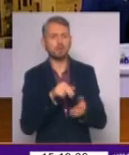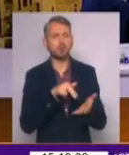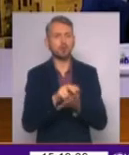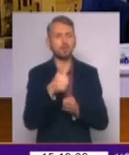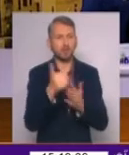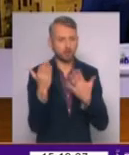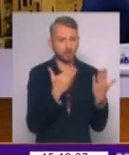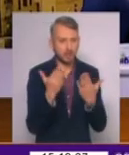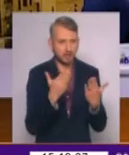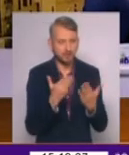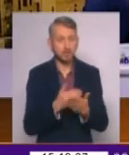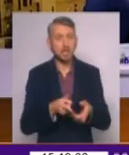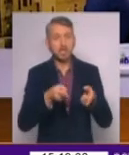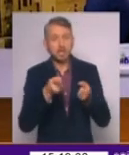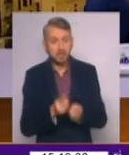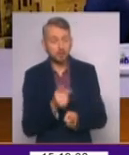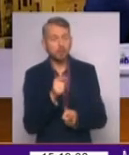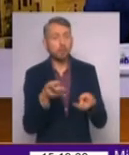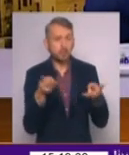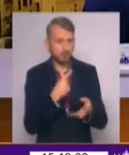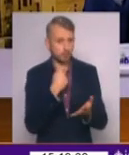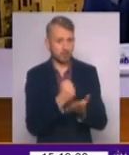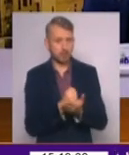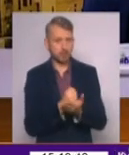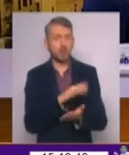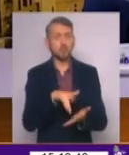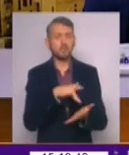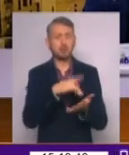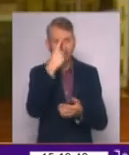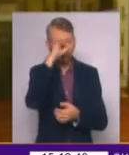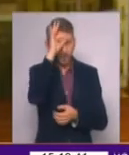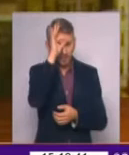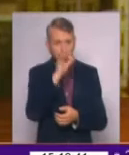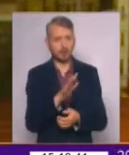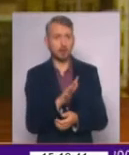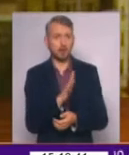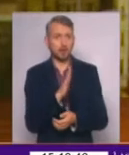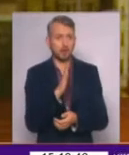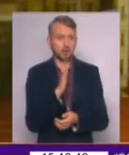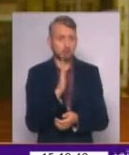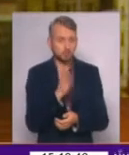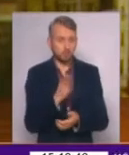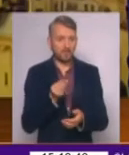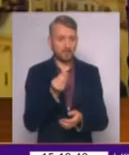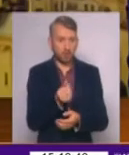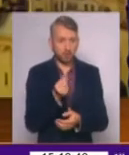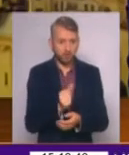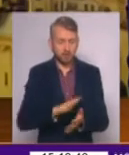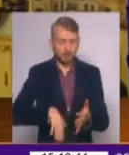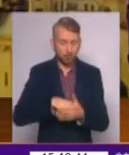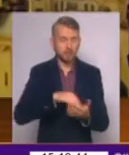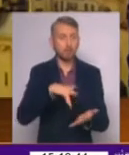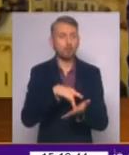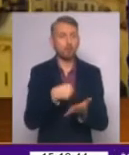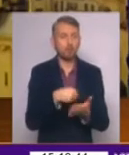читання. І дійсно його потрібно прийняти. Муніципальна поліція була би фінансувалася за кошт міського